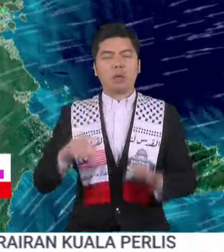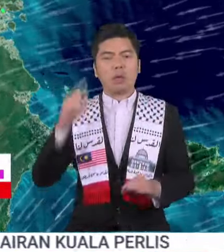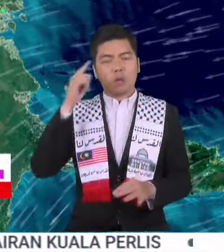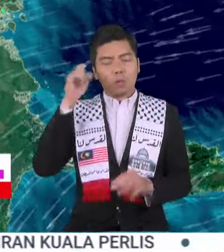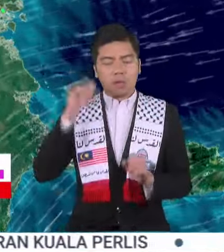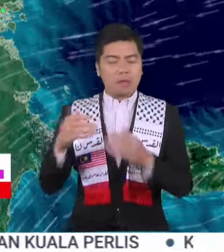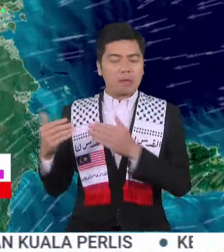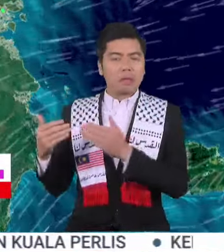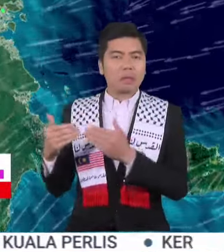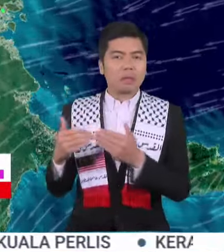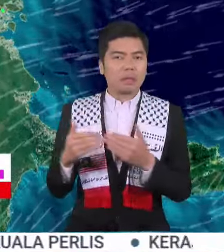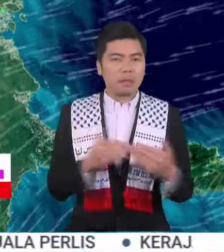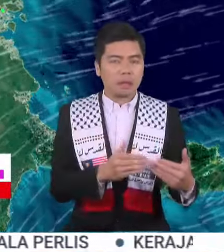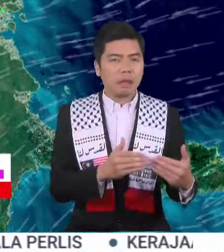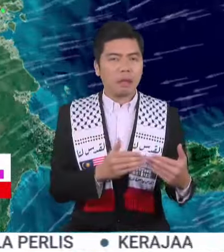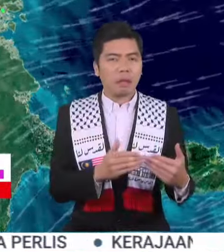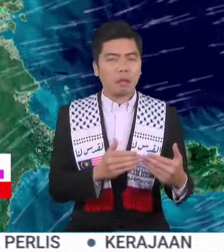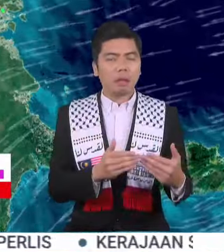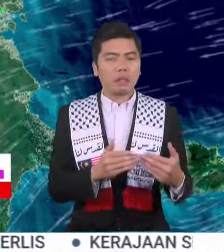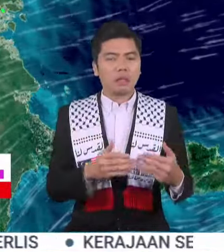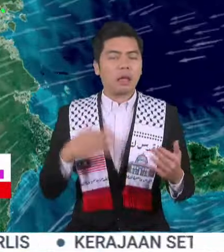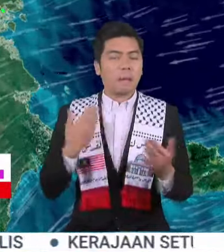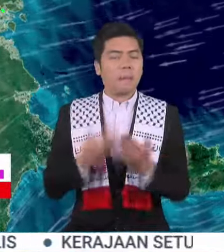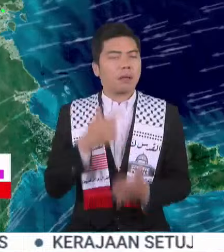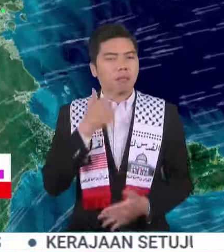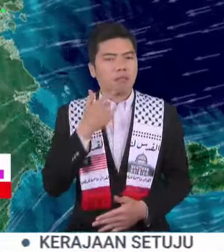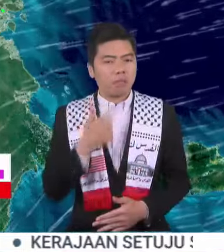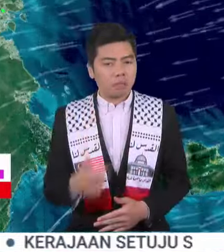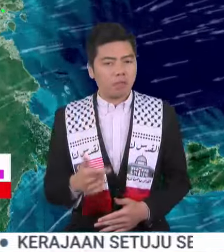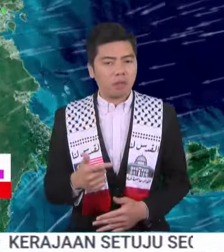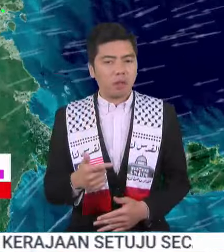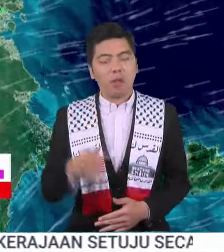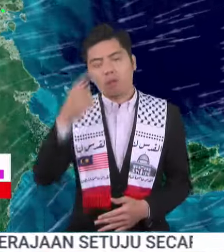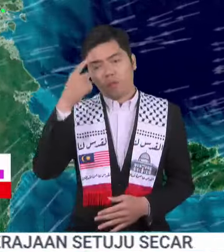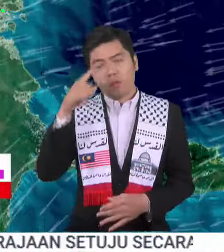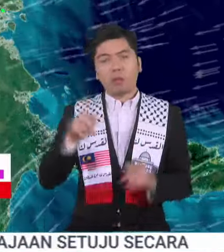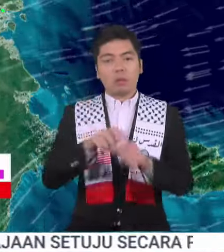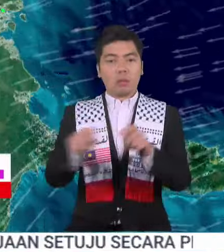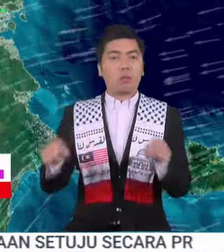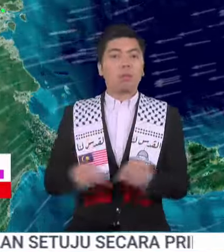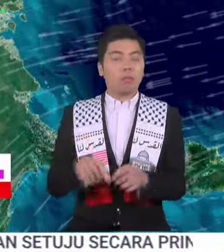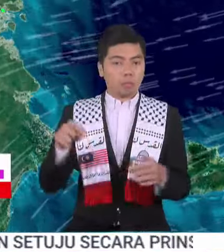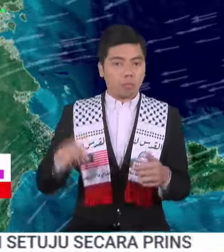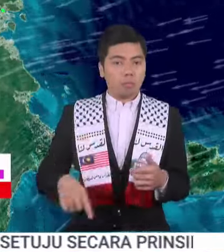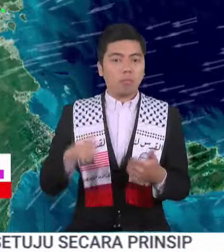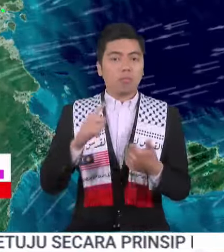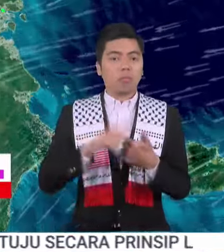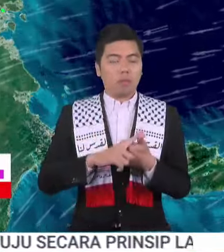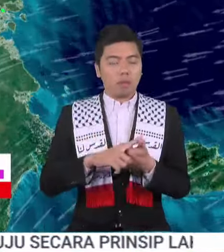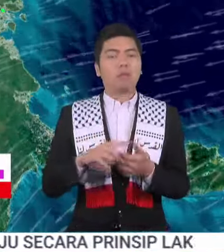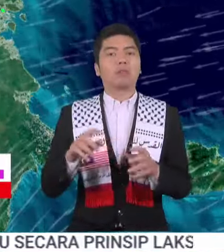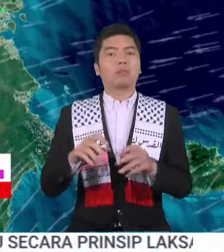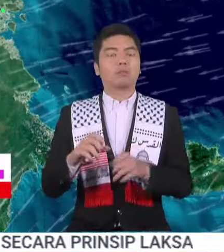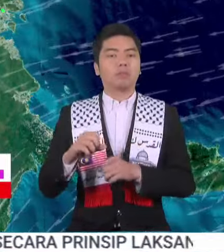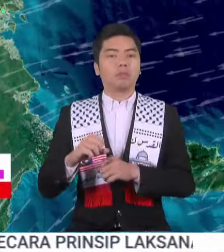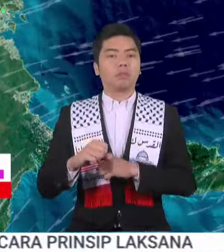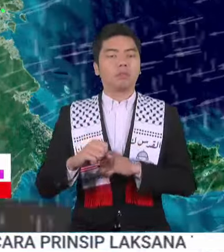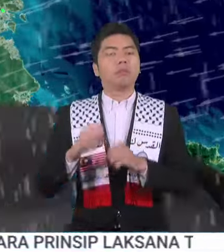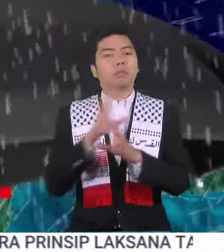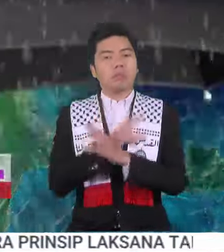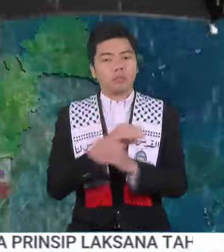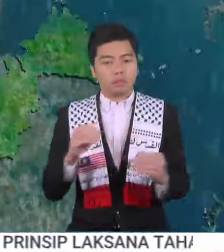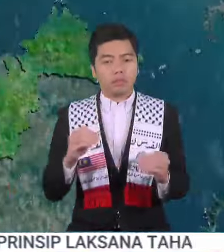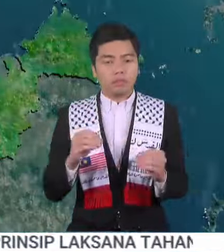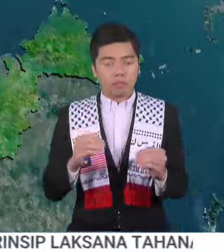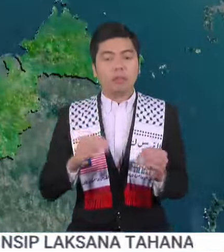berpotensi berterusan dalam jangka masa yang agak lama, terutamanya di sekitar kawasan selatan Sarawak. Oleh itu, Met Malaysia